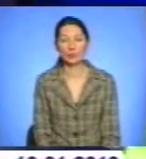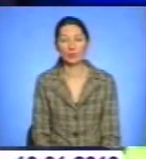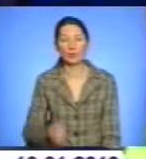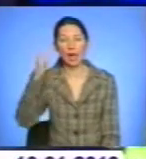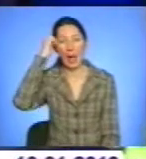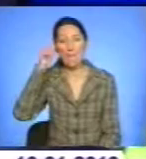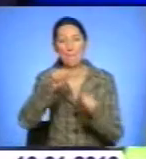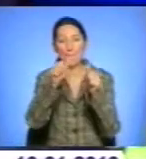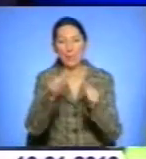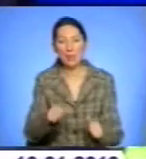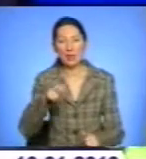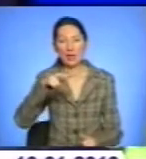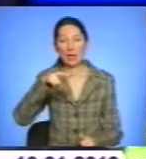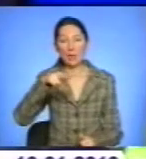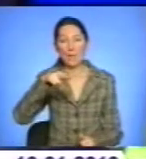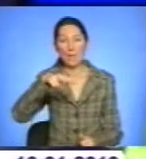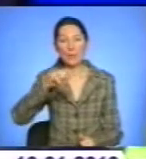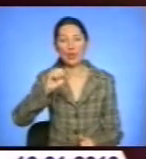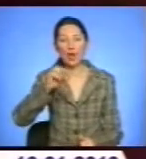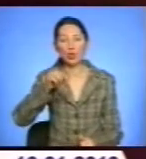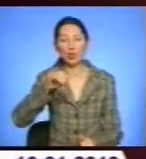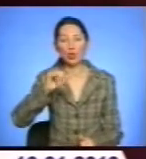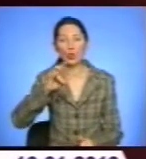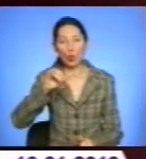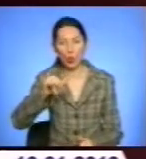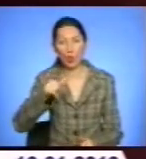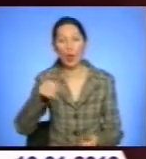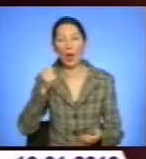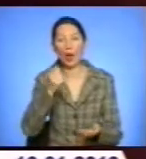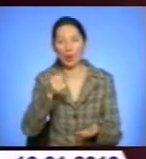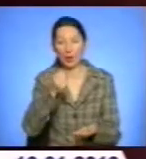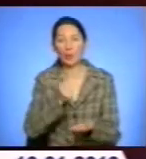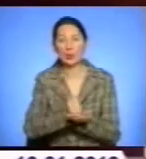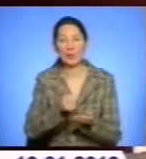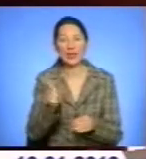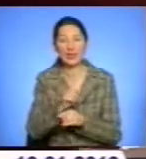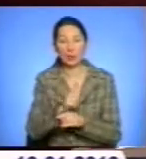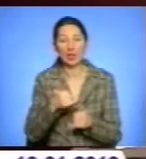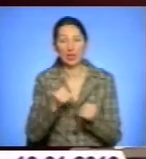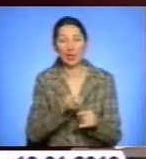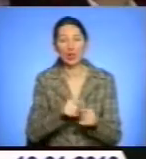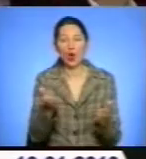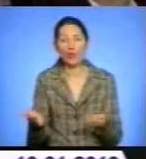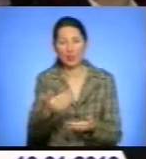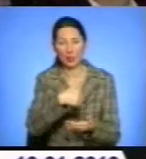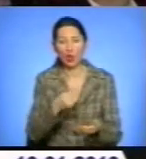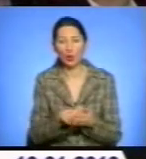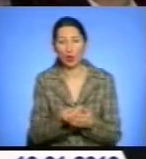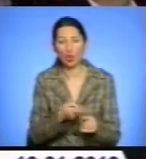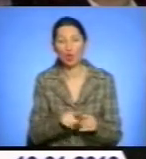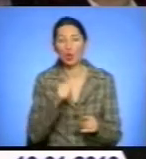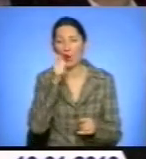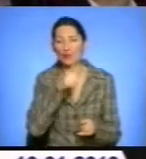Пам'ятник пластуну поставлять у Тернополі. Для цього вже збирають кошти. Цьогорічна пластунська різдвяна свічка відмінна тим, що